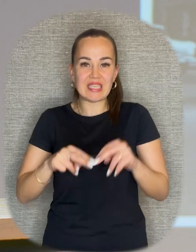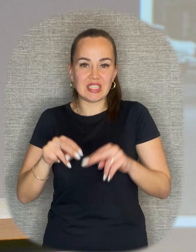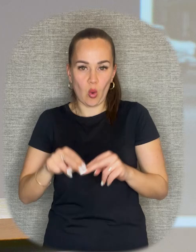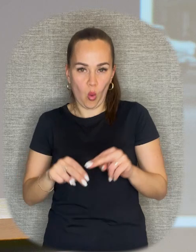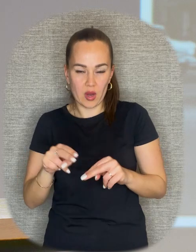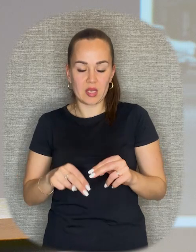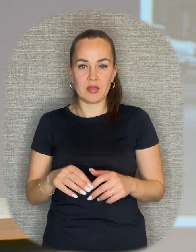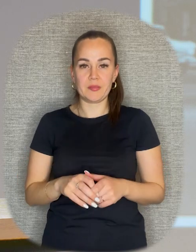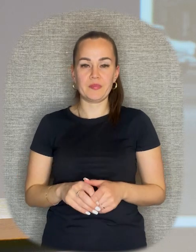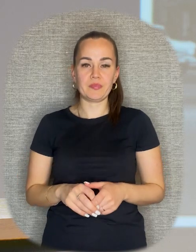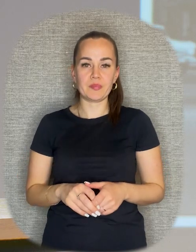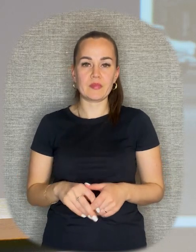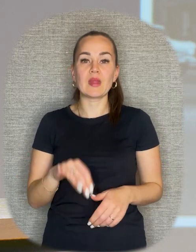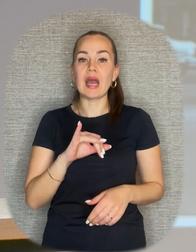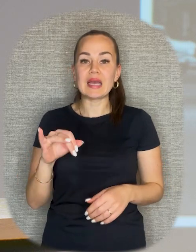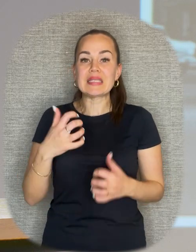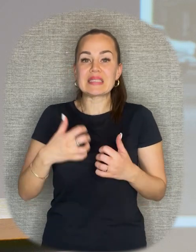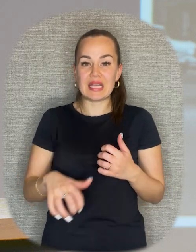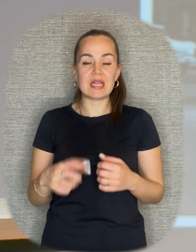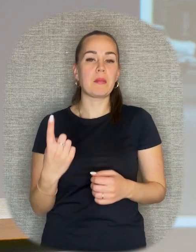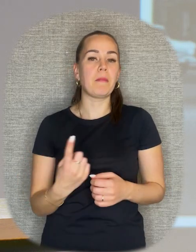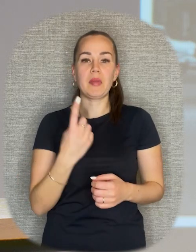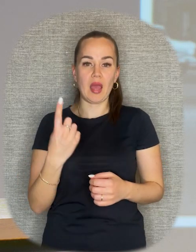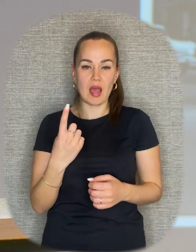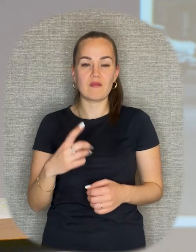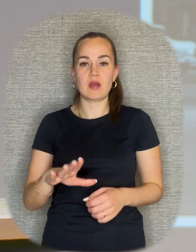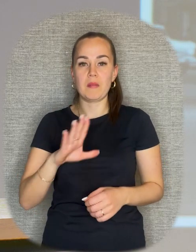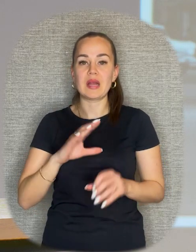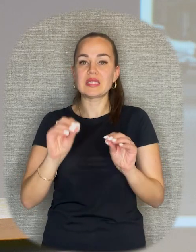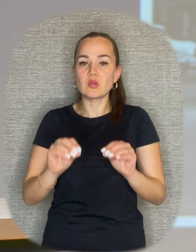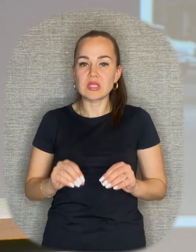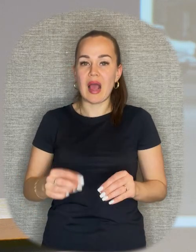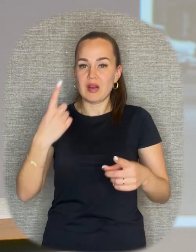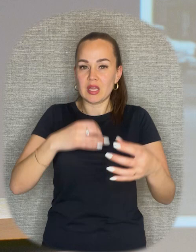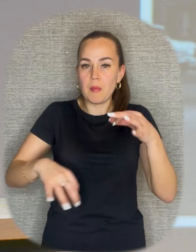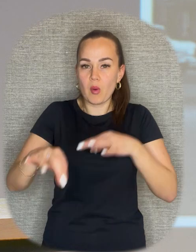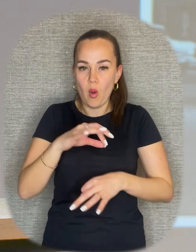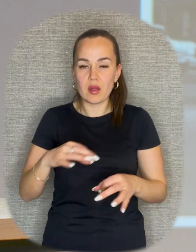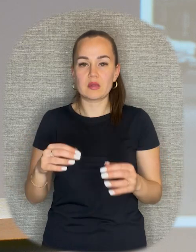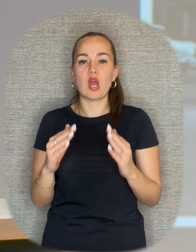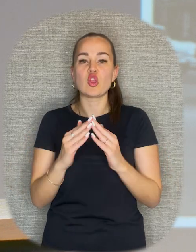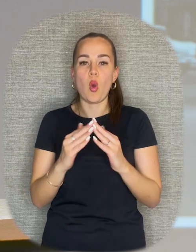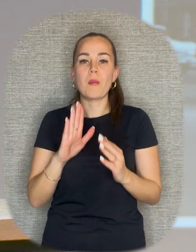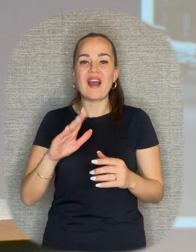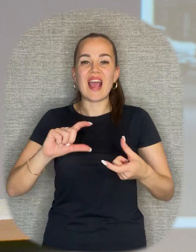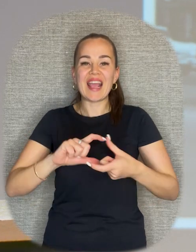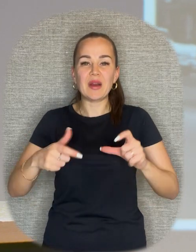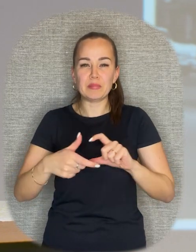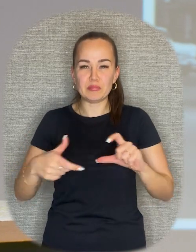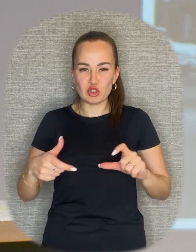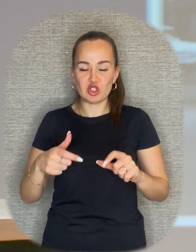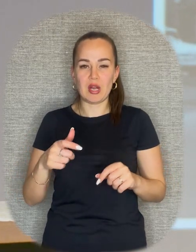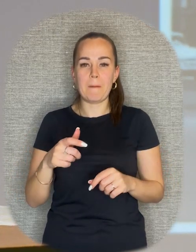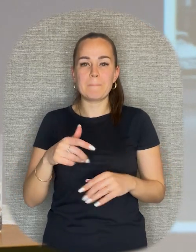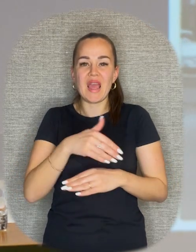окружающей окружающей застройки окружающей среды и вот среди первых были составлены проекты дома в кирпичном